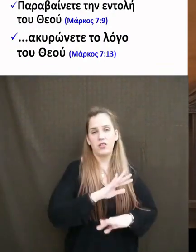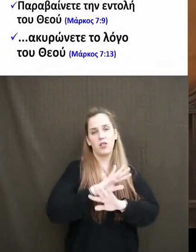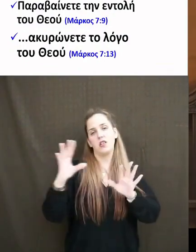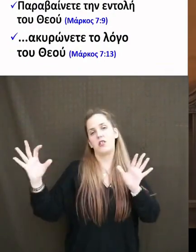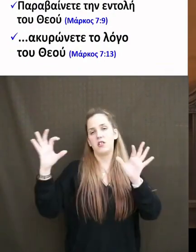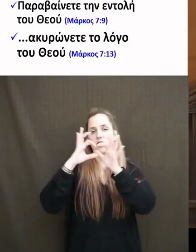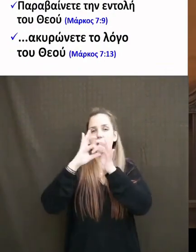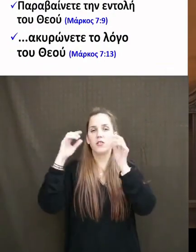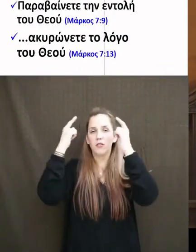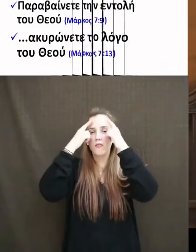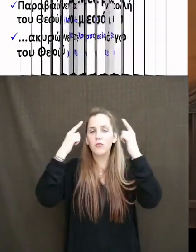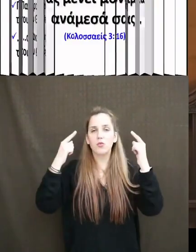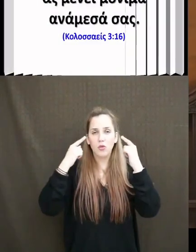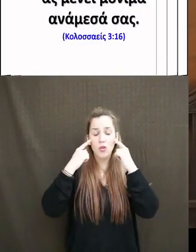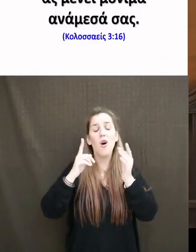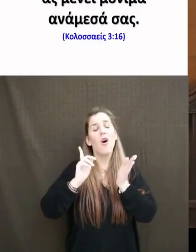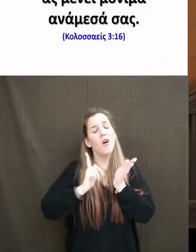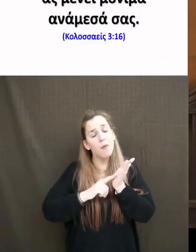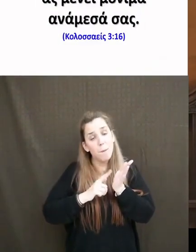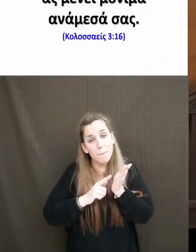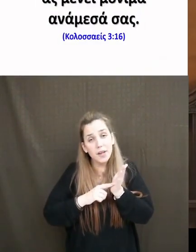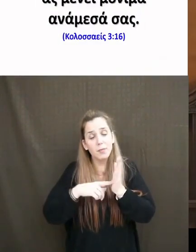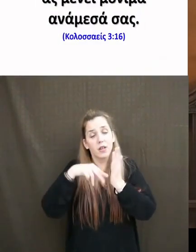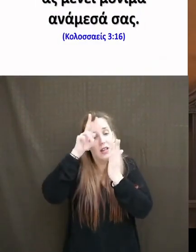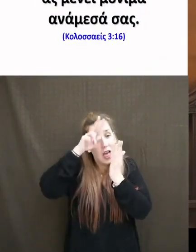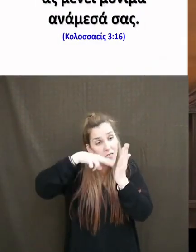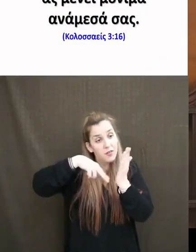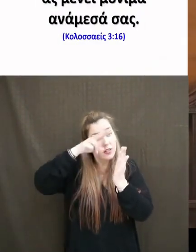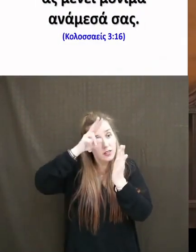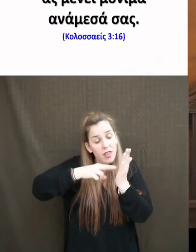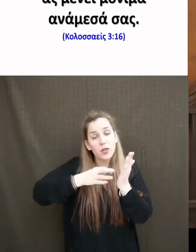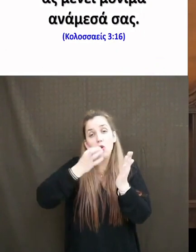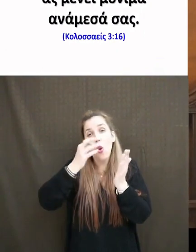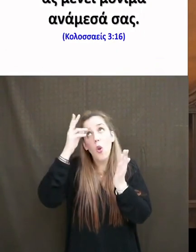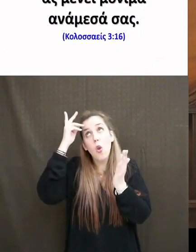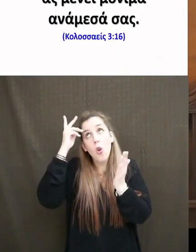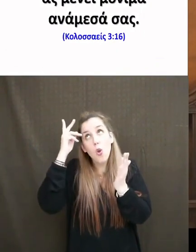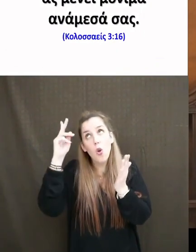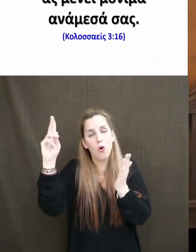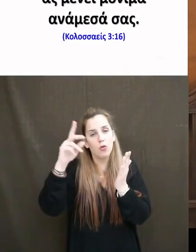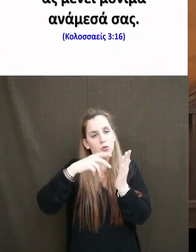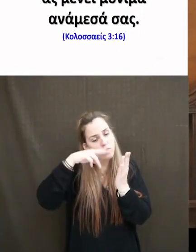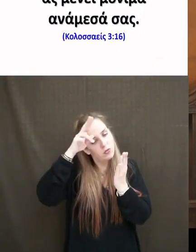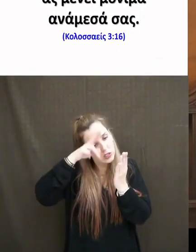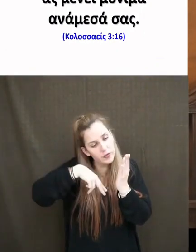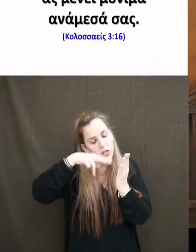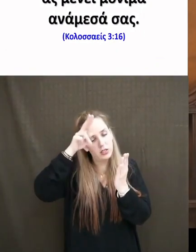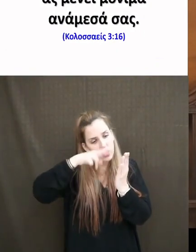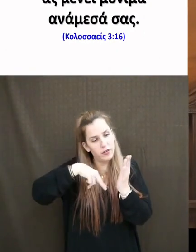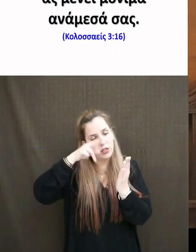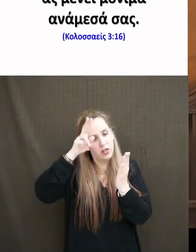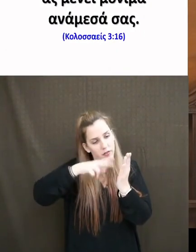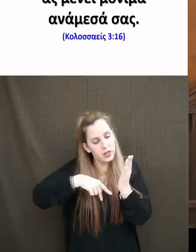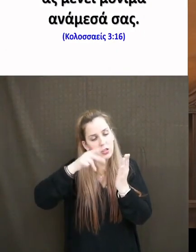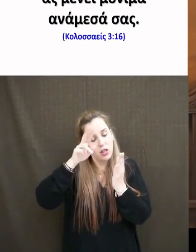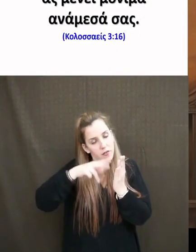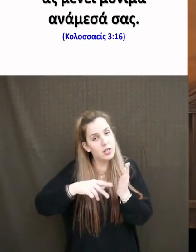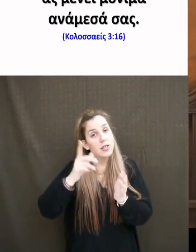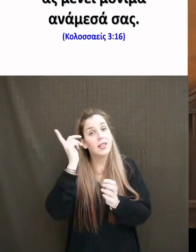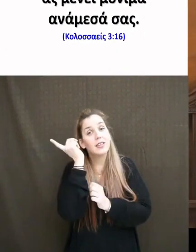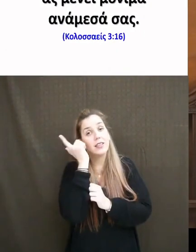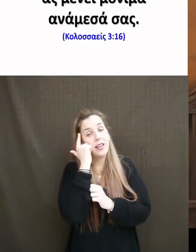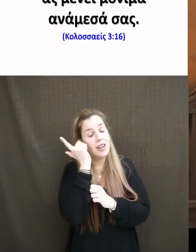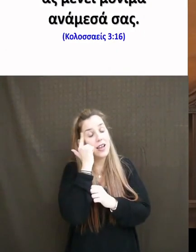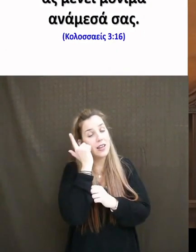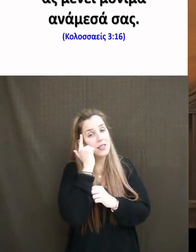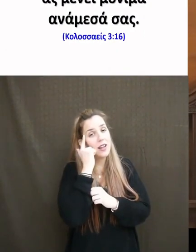μας. Ο Λόγος του Χριστού με όλο του τον πλούτο ας μένει μόνιμα ανάμεσά σας, λέει στην